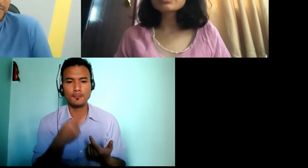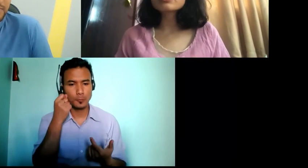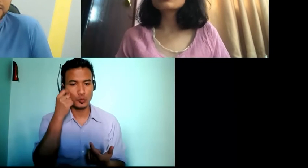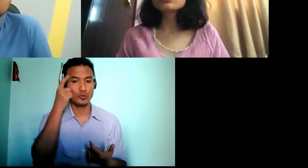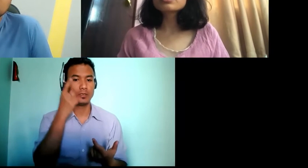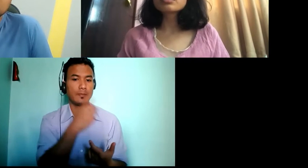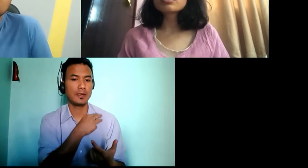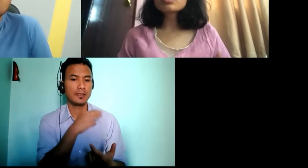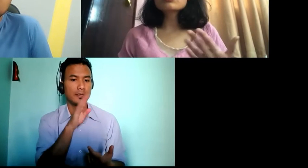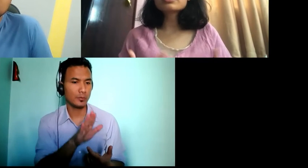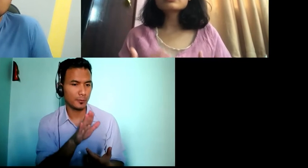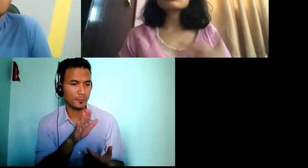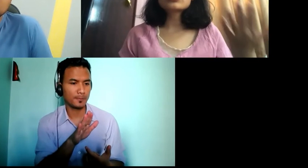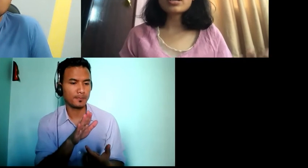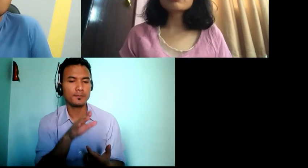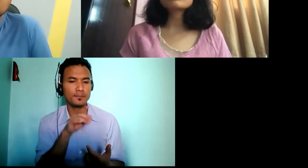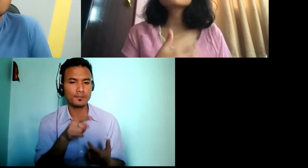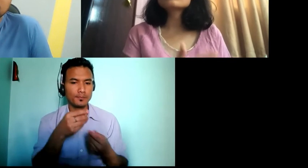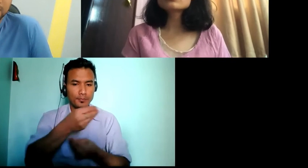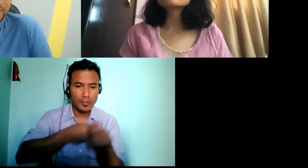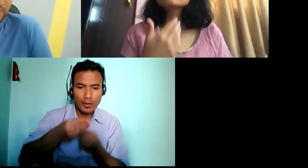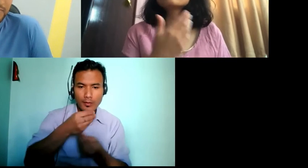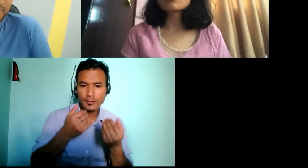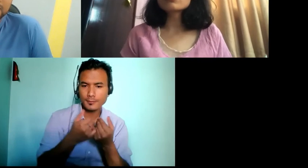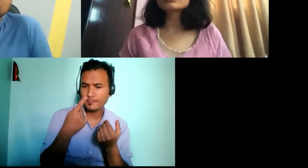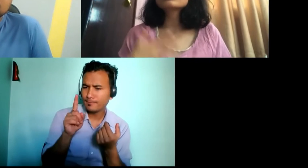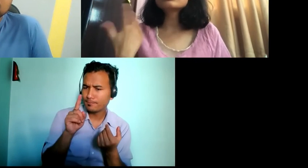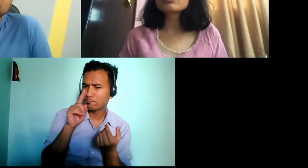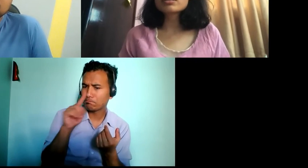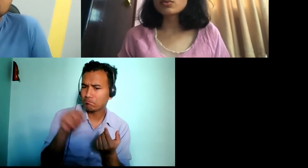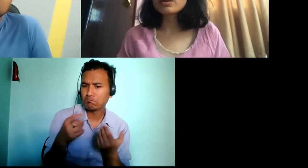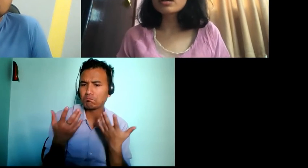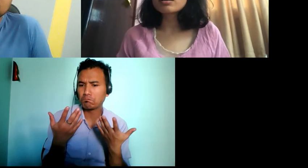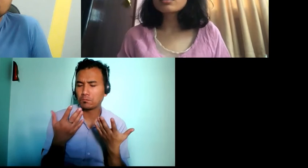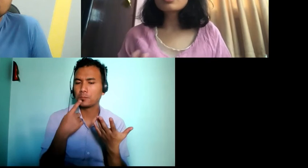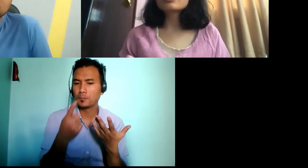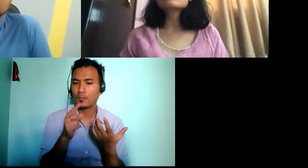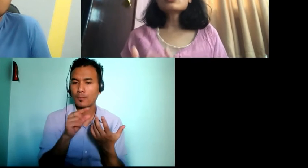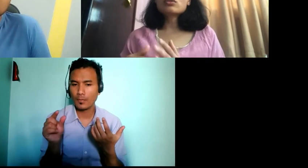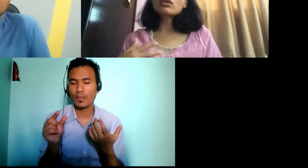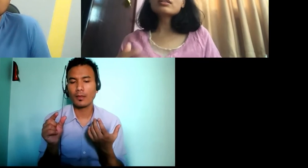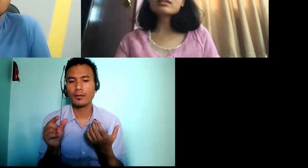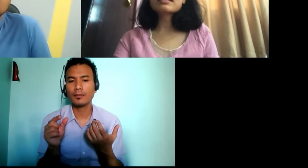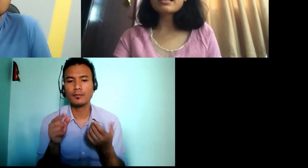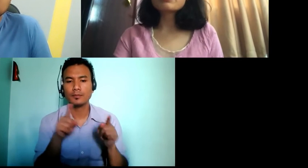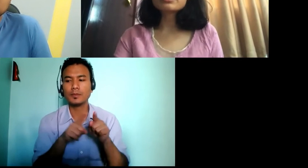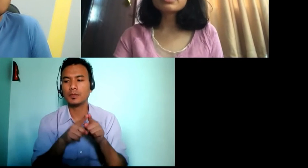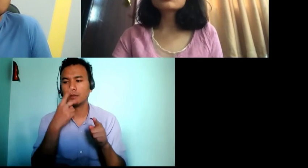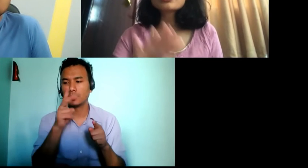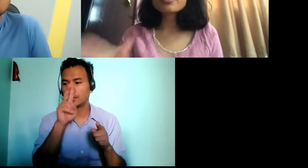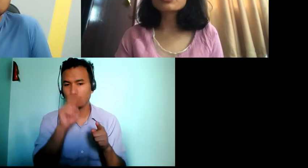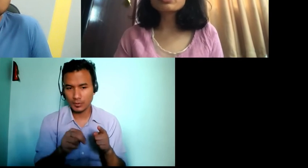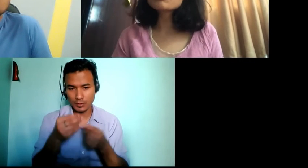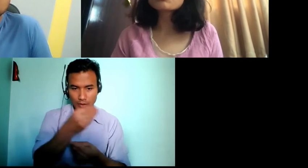खाली मान्छेहरू हुनुहुन्छ जसले चाहिँ यो सेयर गरे यो ट्रु हो कि रङ हो कि के हो यस्तो भनेर होइन। सो यसरी चाहिँ हामीले